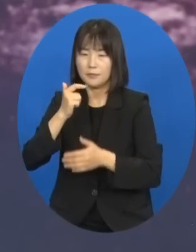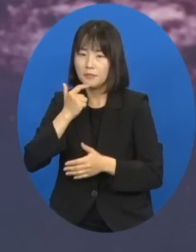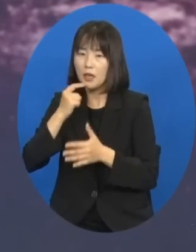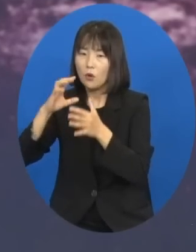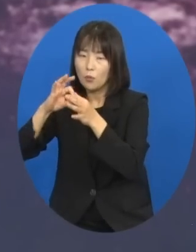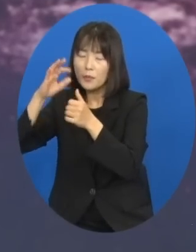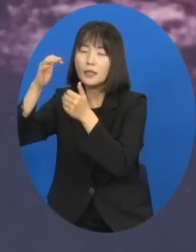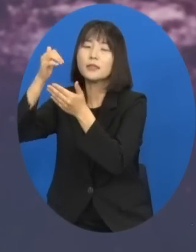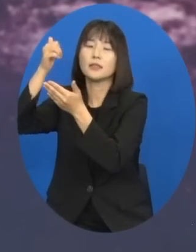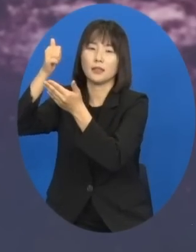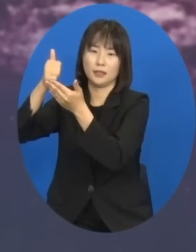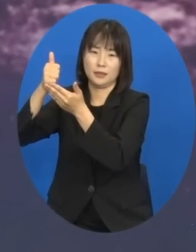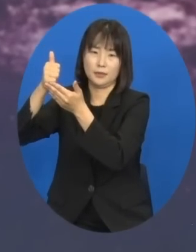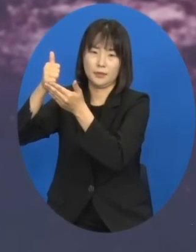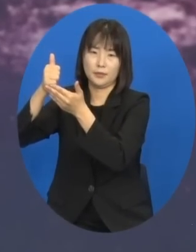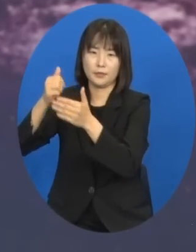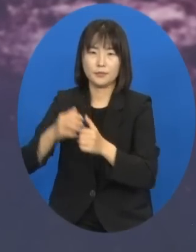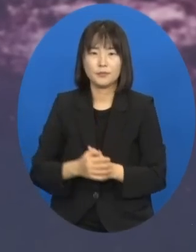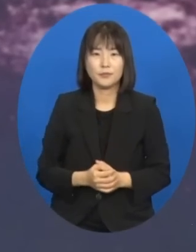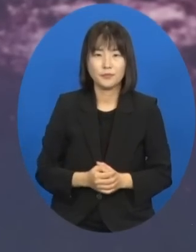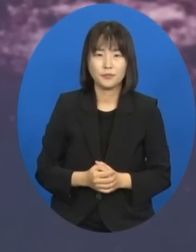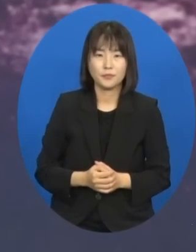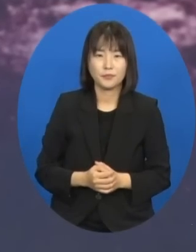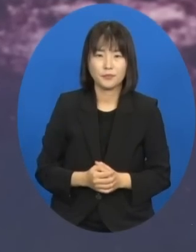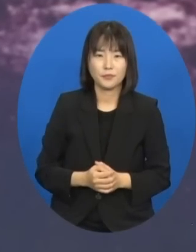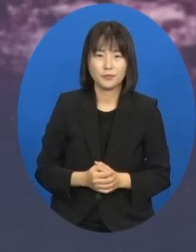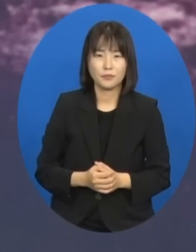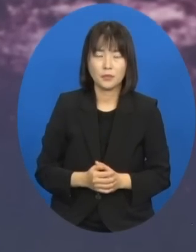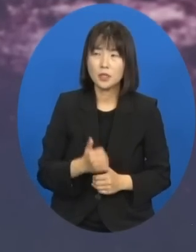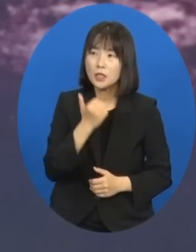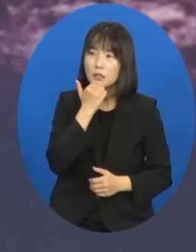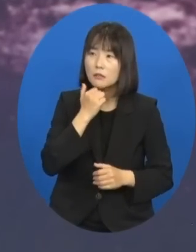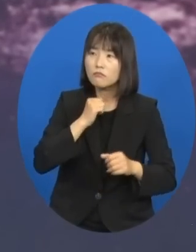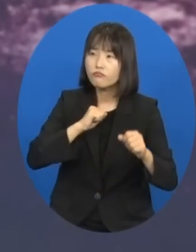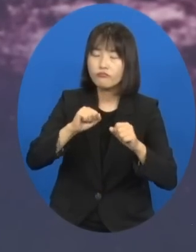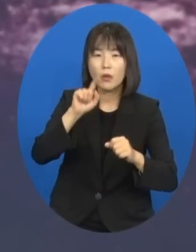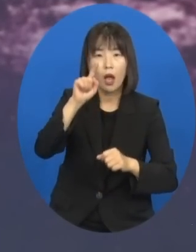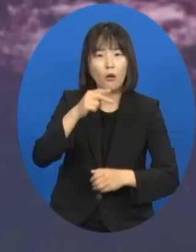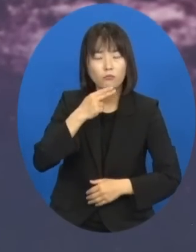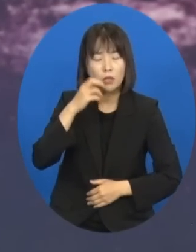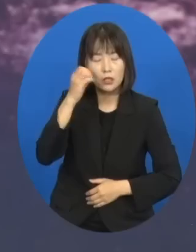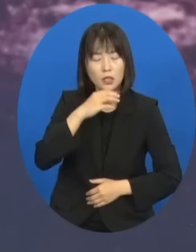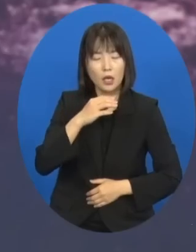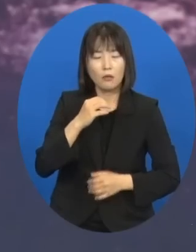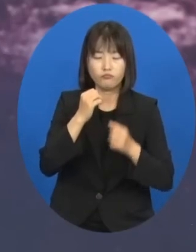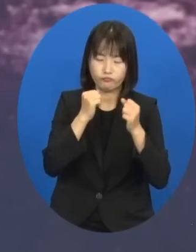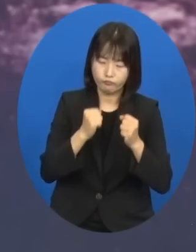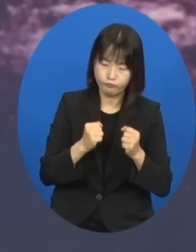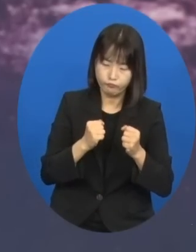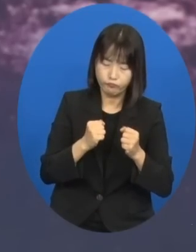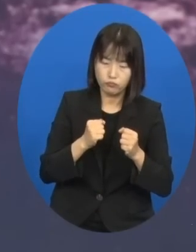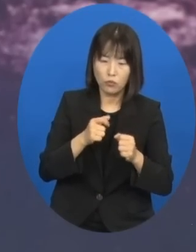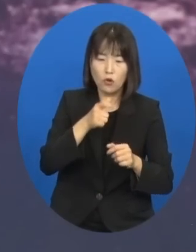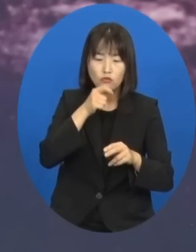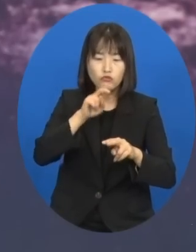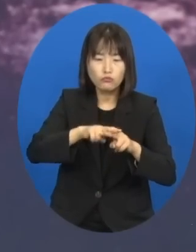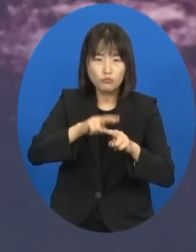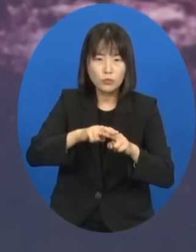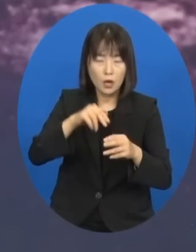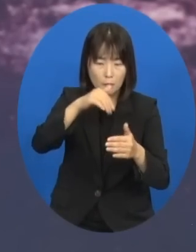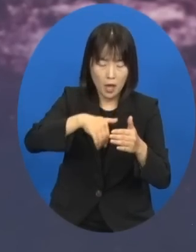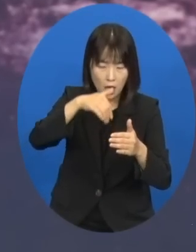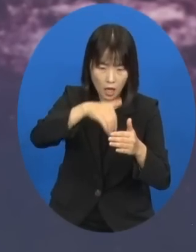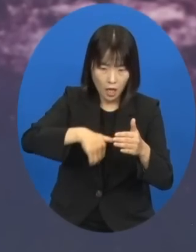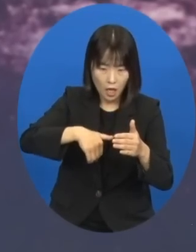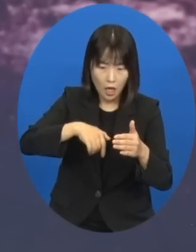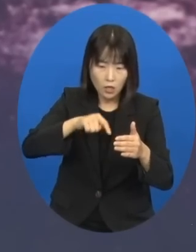하나님이다. 아니, 말씀드린 대로 이사 간 게 뭐가 있어요? 그냥 가나안 땅에 머물러 있었고 우물을 팠는데 그것도 아버지가 팠던 우물을 다시